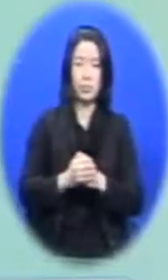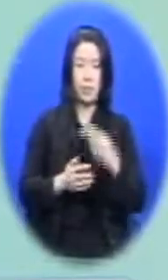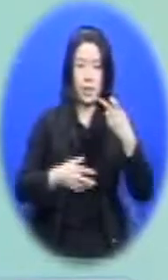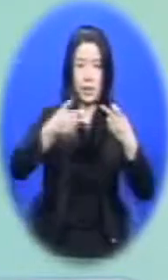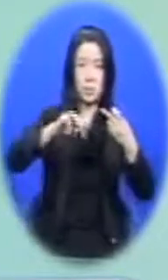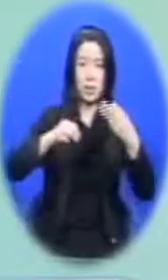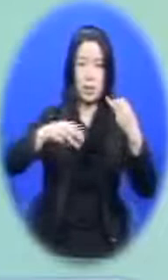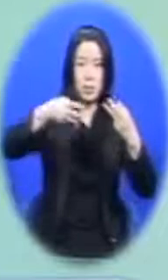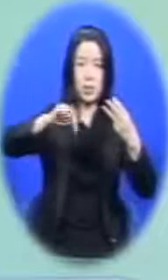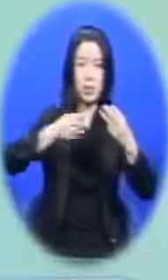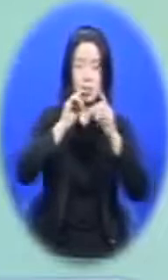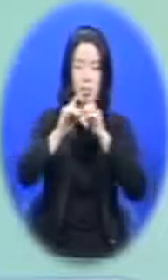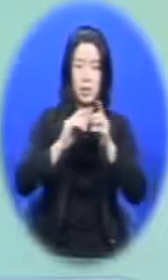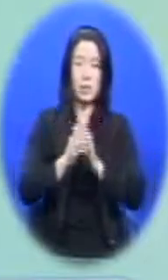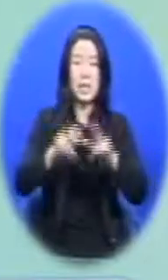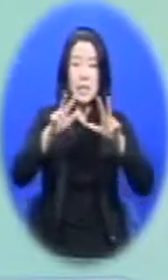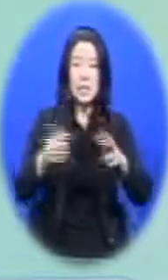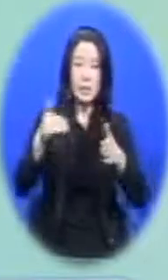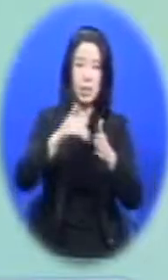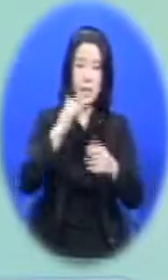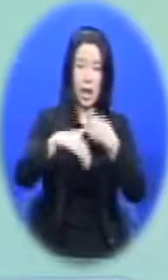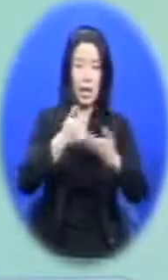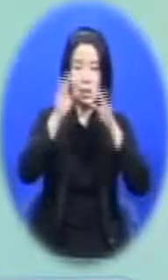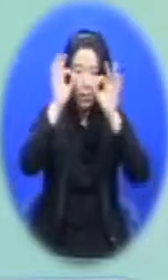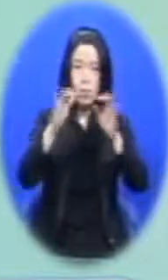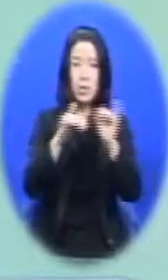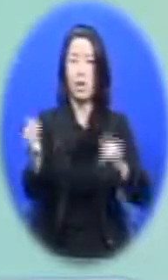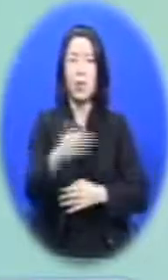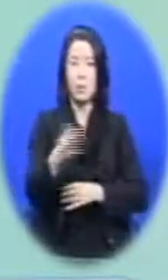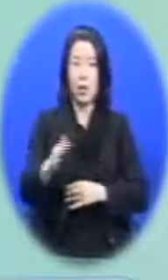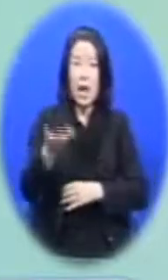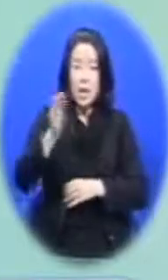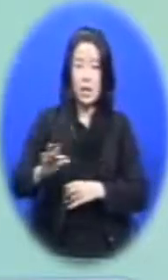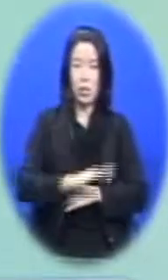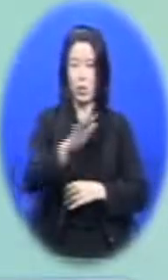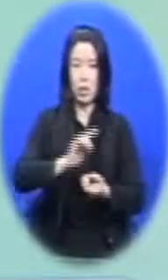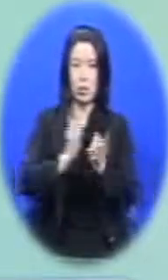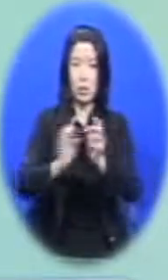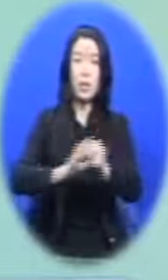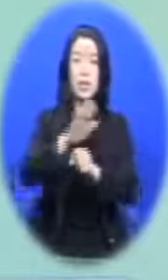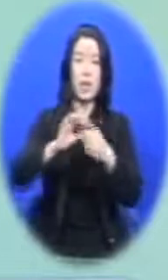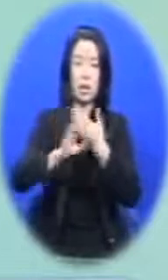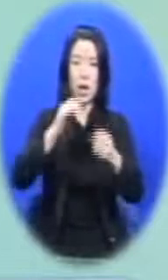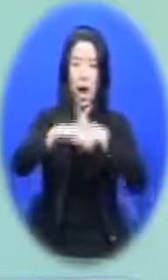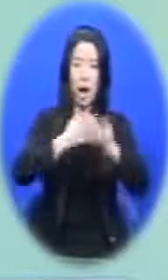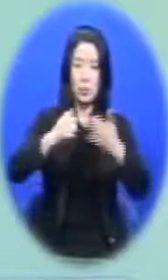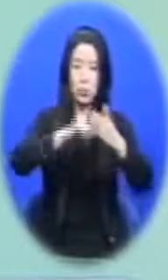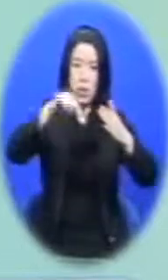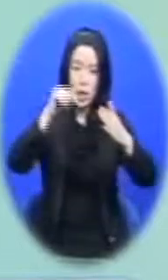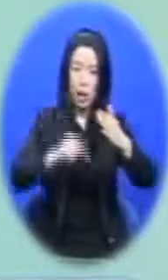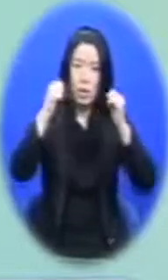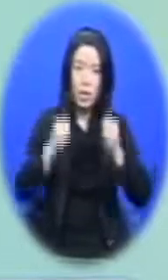12절, 13절 말씀. 지금까지 하나님을 본 사람은 없습니다. 그러나 우리가 서로 사랑하면 하나님이 우리